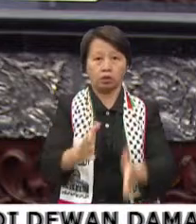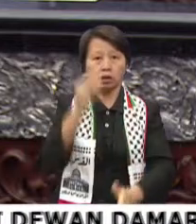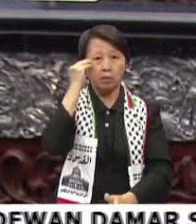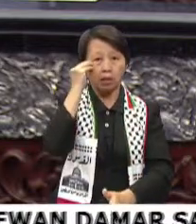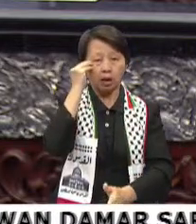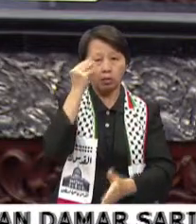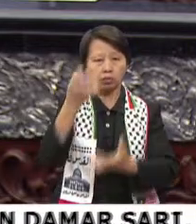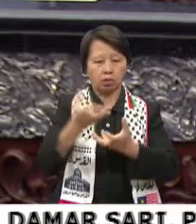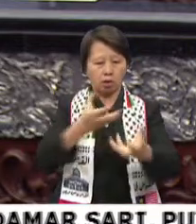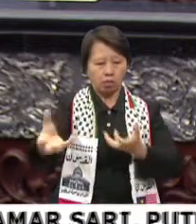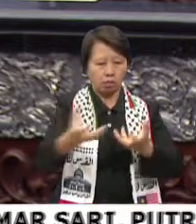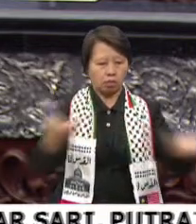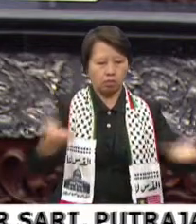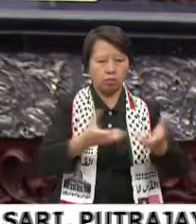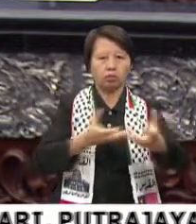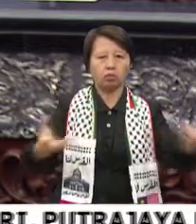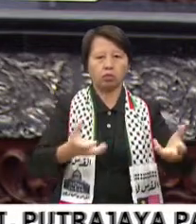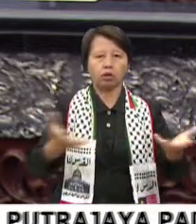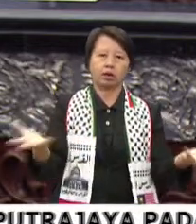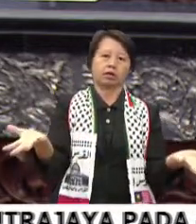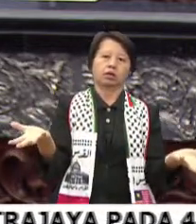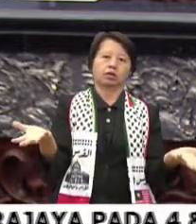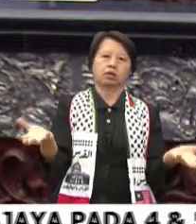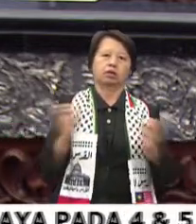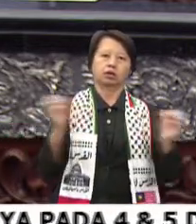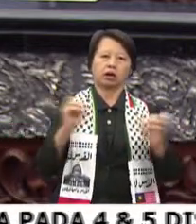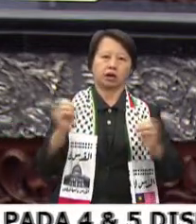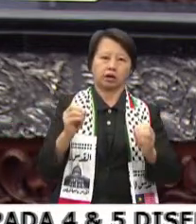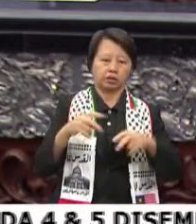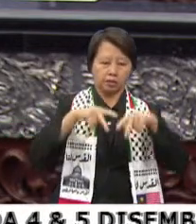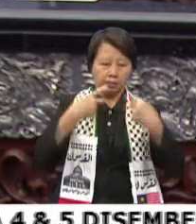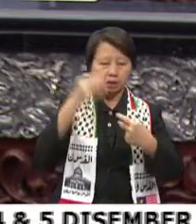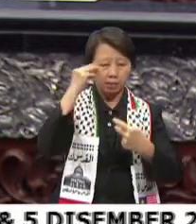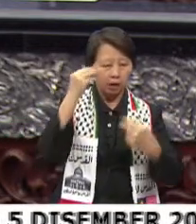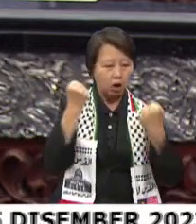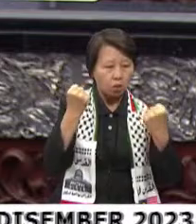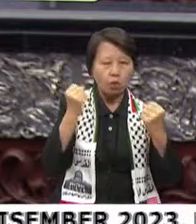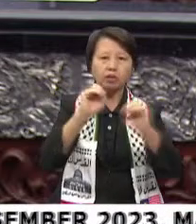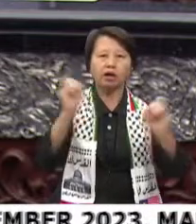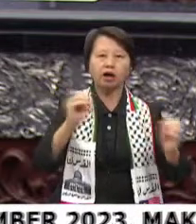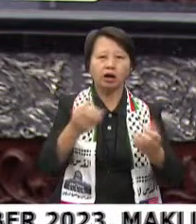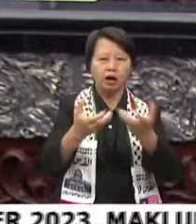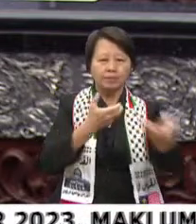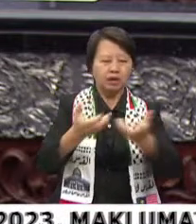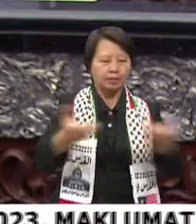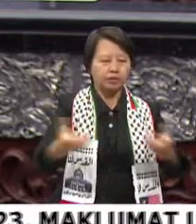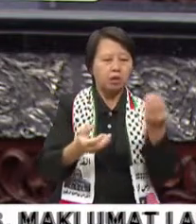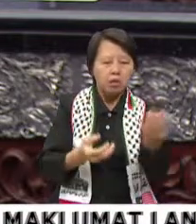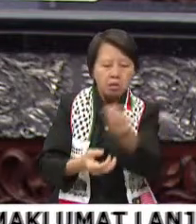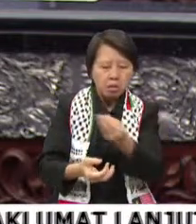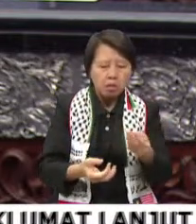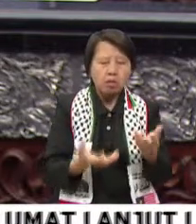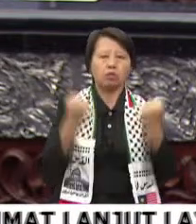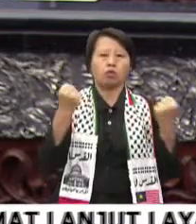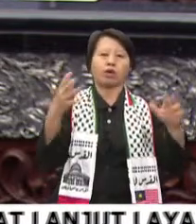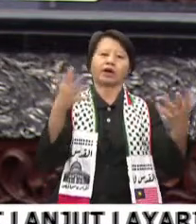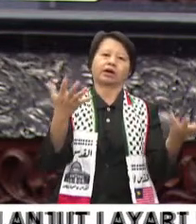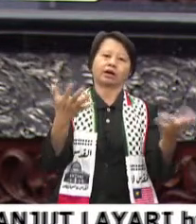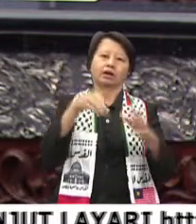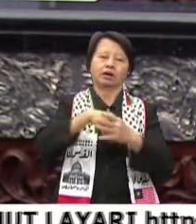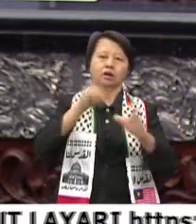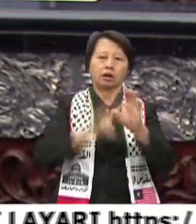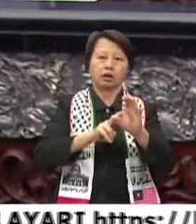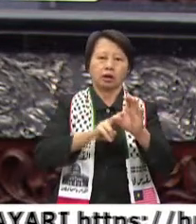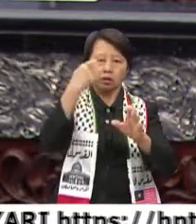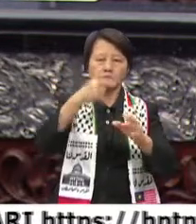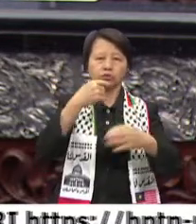terus berpecah sehingga tidak ada satu pun Parti Melayu yang kuat yang cukup bilangan kerusi parlimen